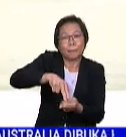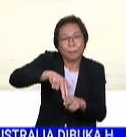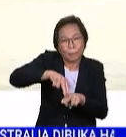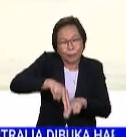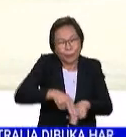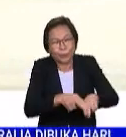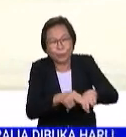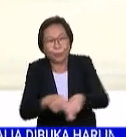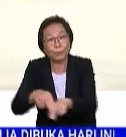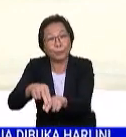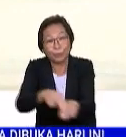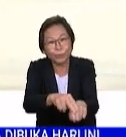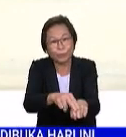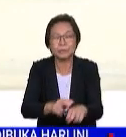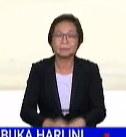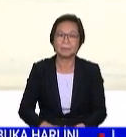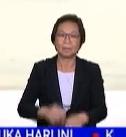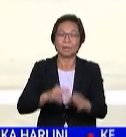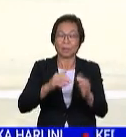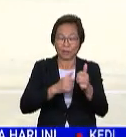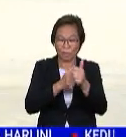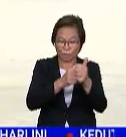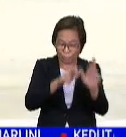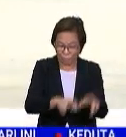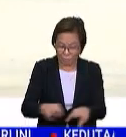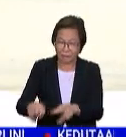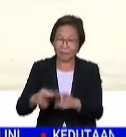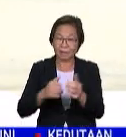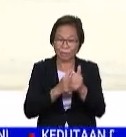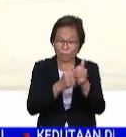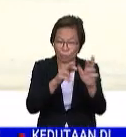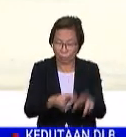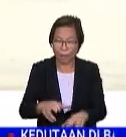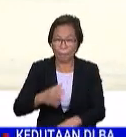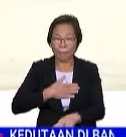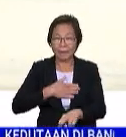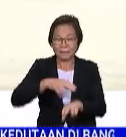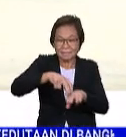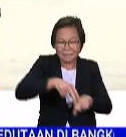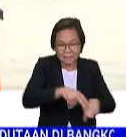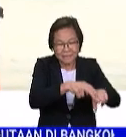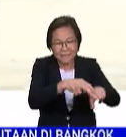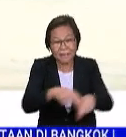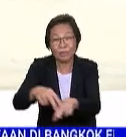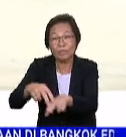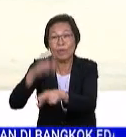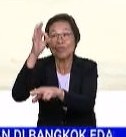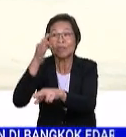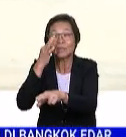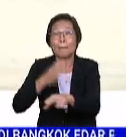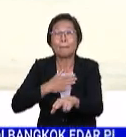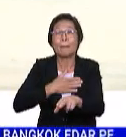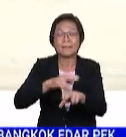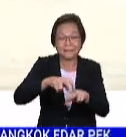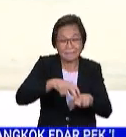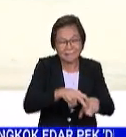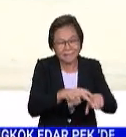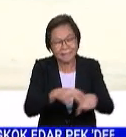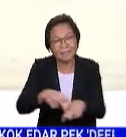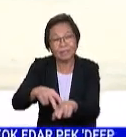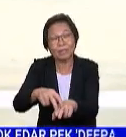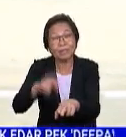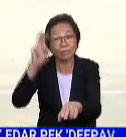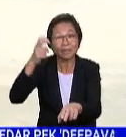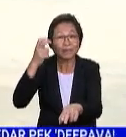Kalau mengikut perancangan tu, kami sebagai apa ni mewakili My Skate Federation, memang ini perancangan kami. So